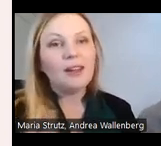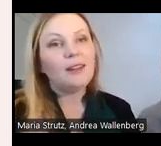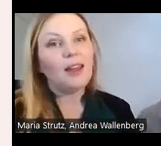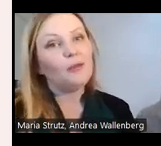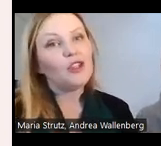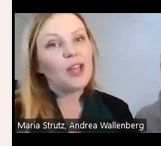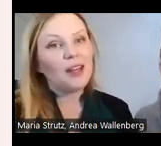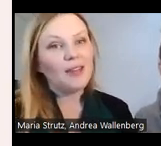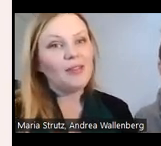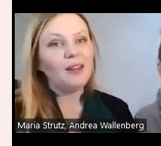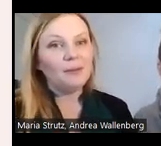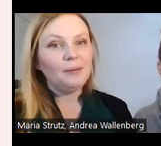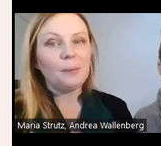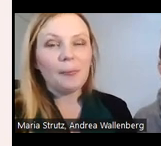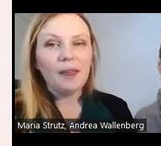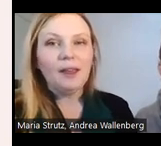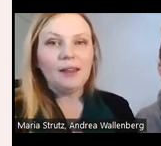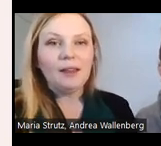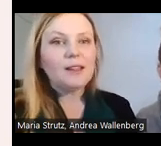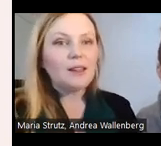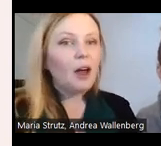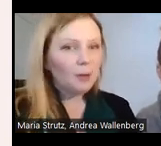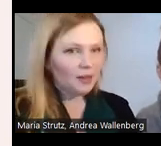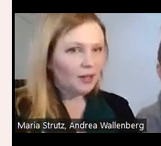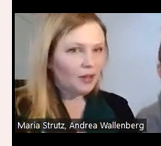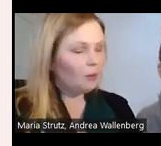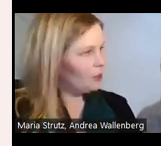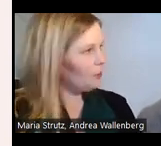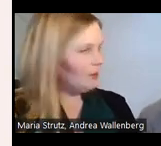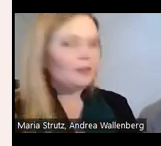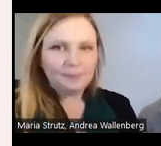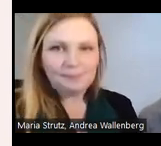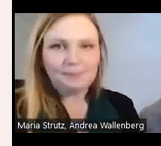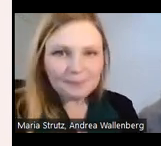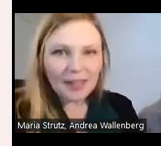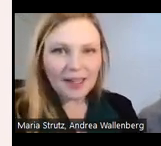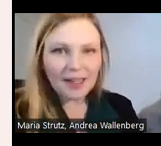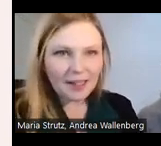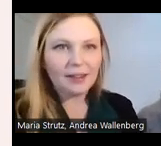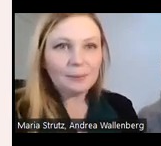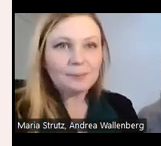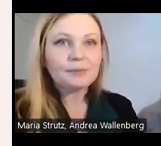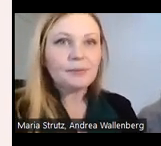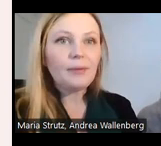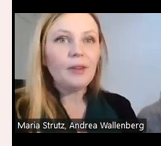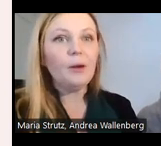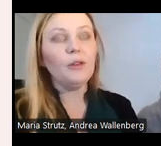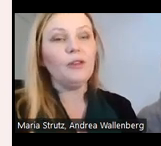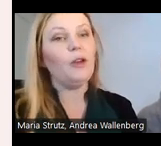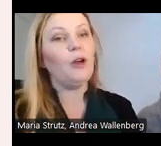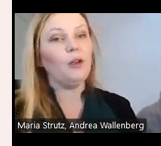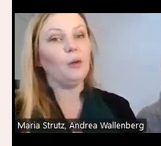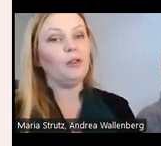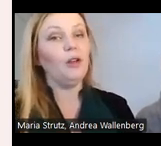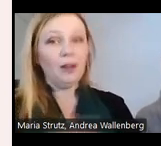Så tecknet är ju förstärkande. Precis, vi har fått en fråga. Ska vi ta den på slutet? Ja. Exakt. Och